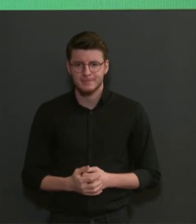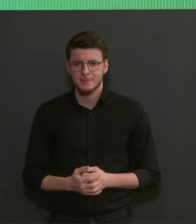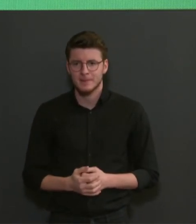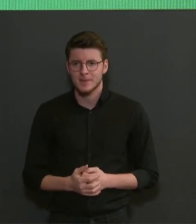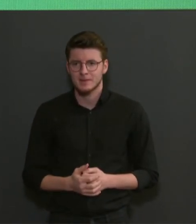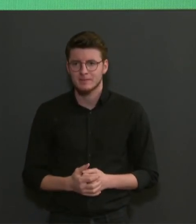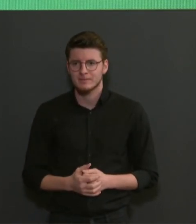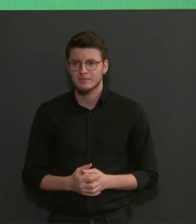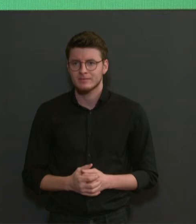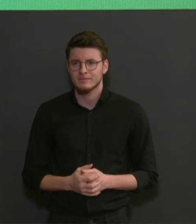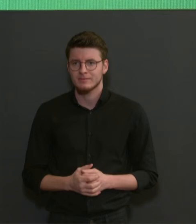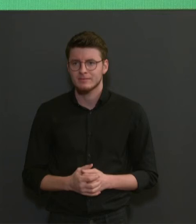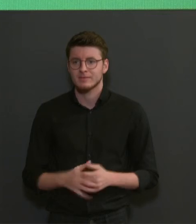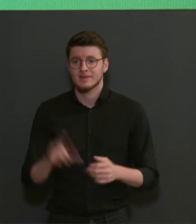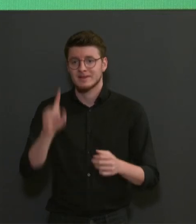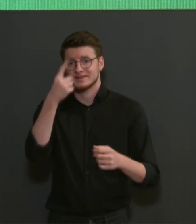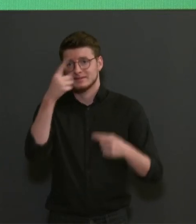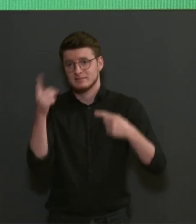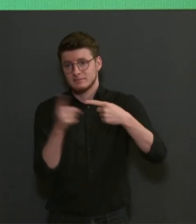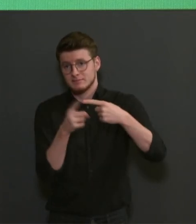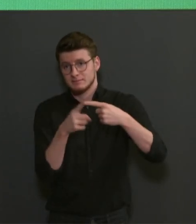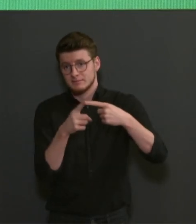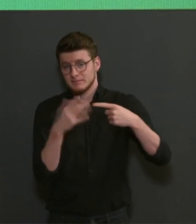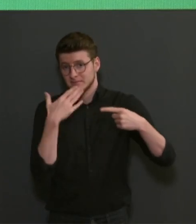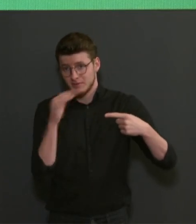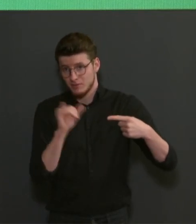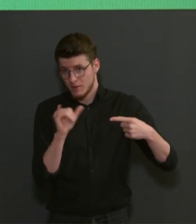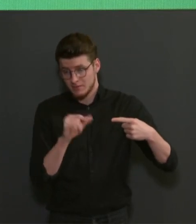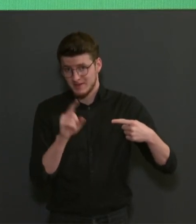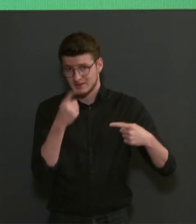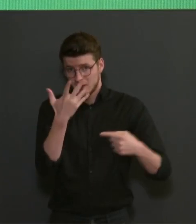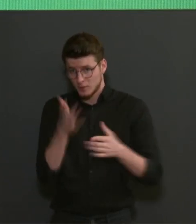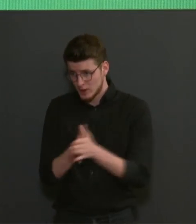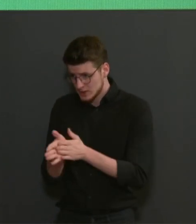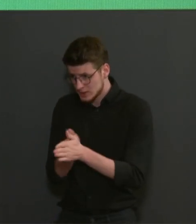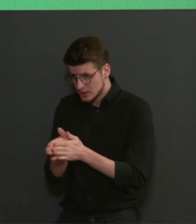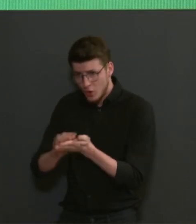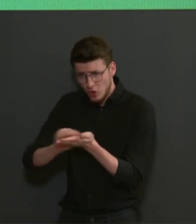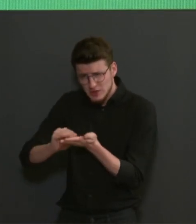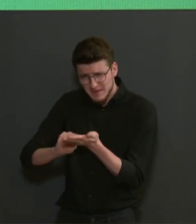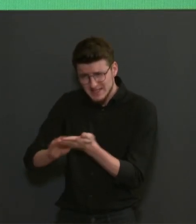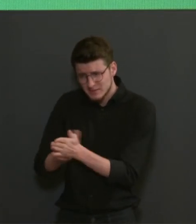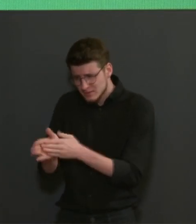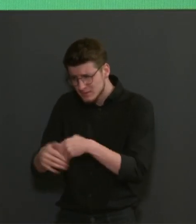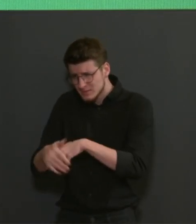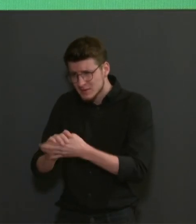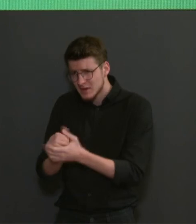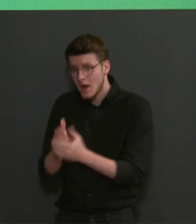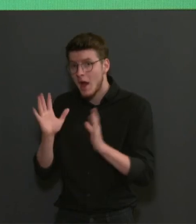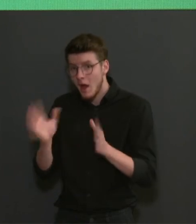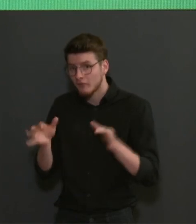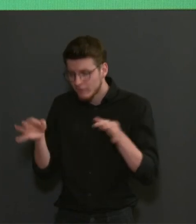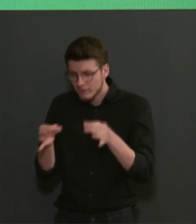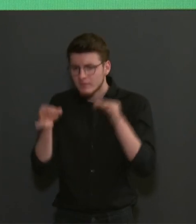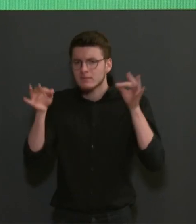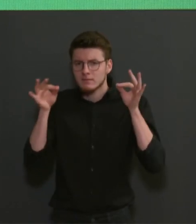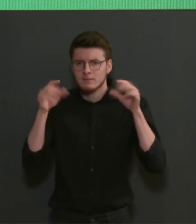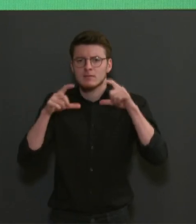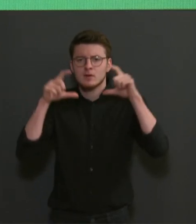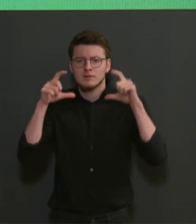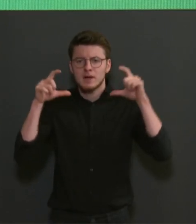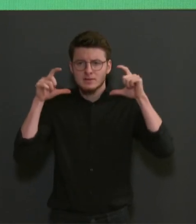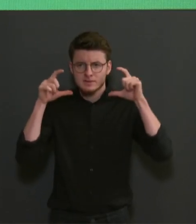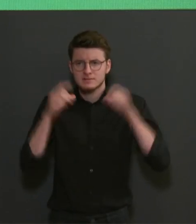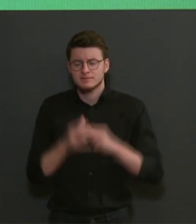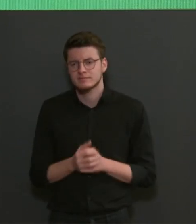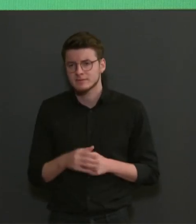Het is best om steeds uw handen te wassen of te ontsmetten voordat u het masker opzet. Soms is dat niet mogelijk,